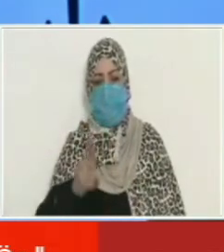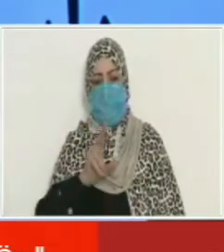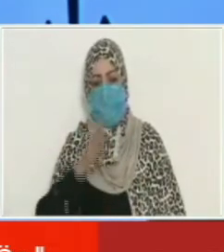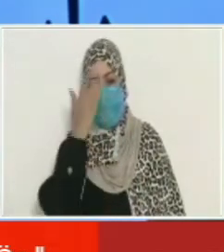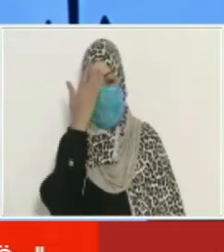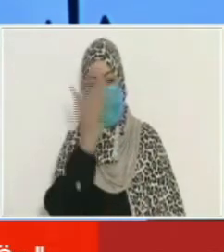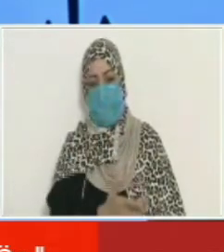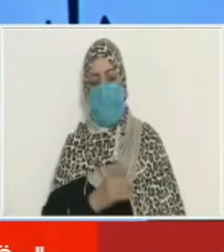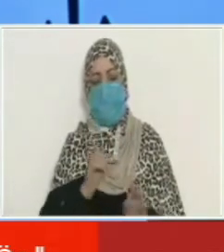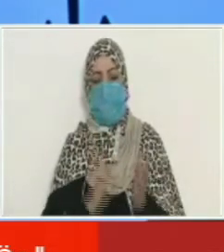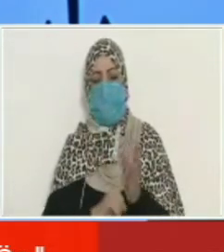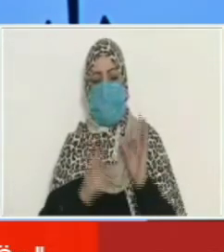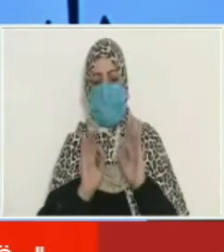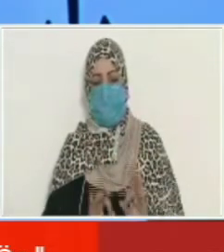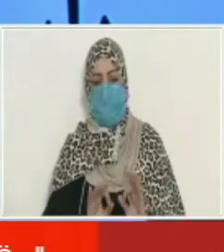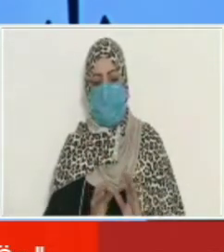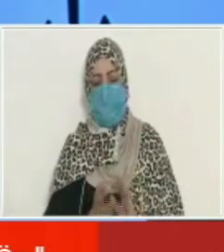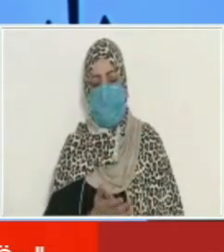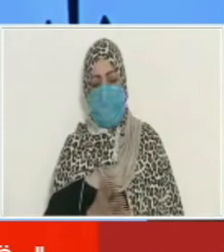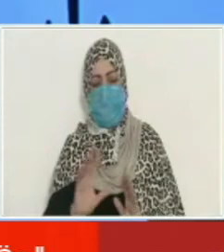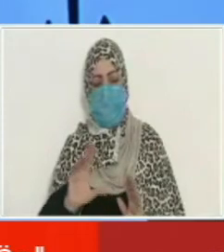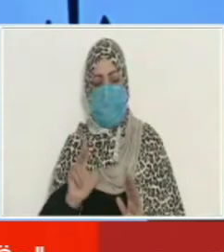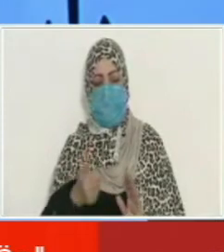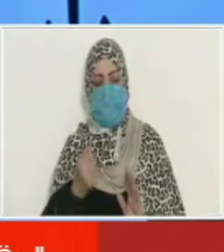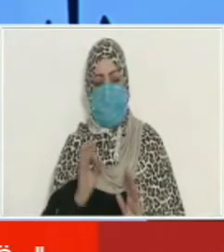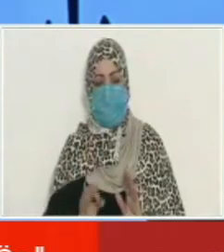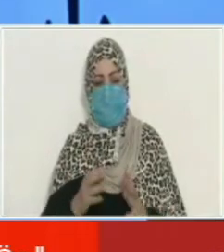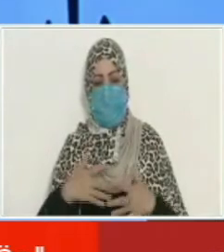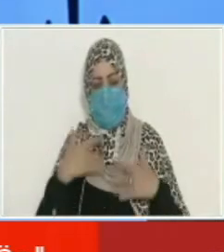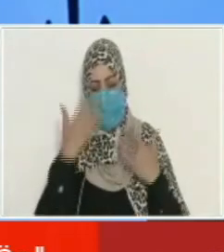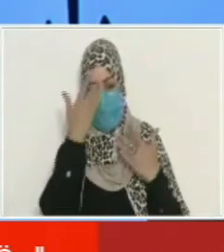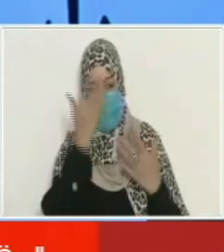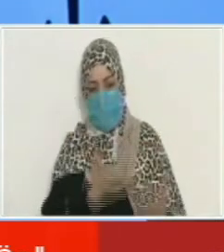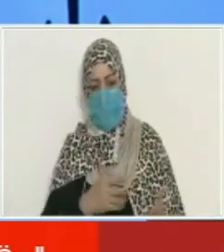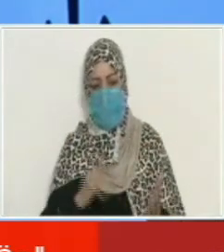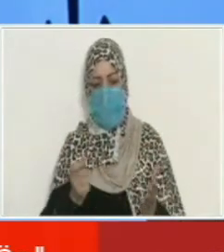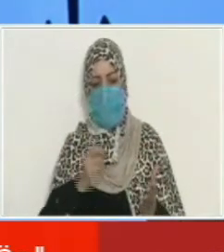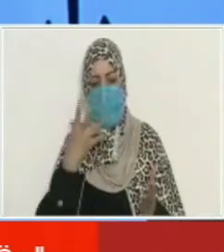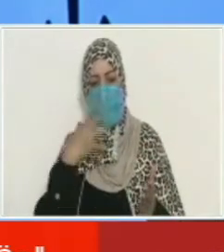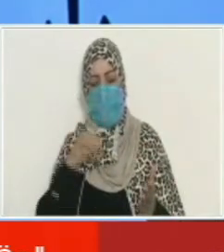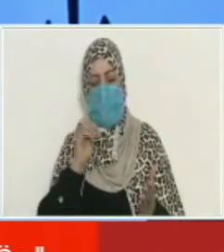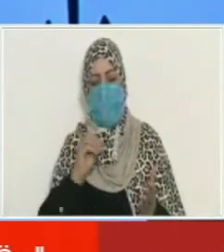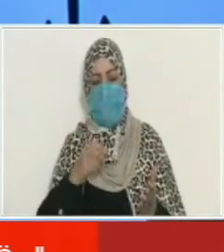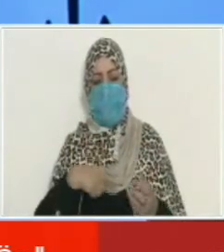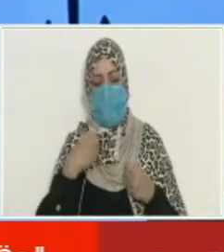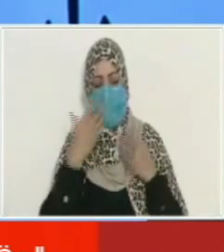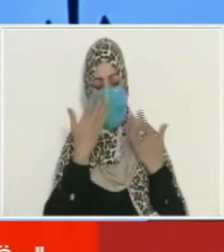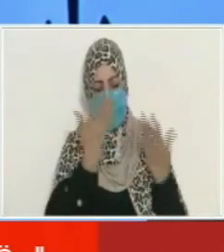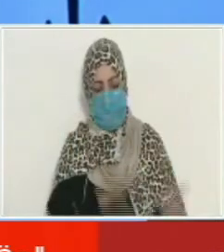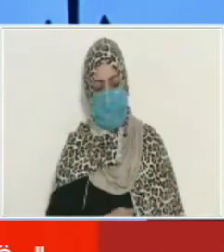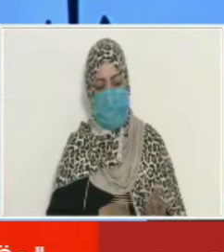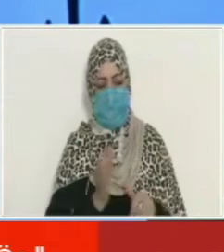وهب للزوجة هذا الأرض أو هذا المسكن أو هذا الشيء بشرط ألا ترث، فهذه هبة